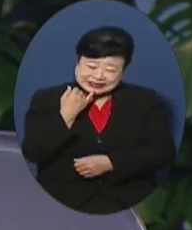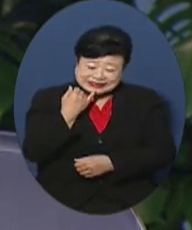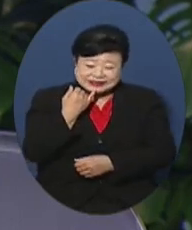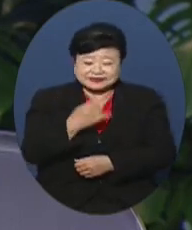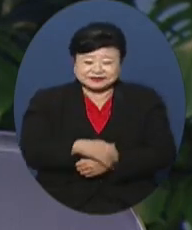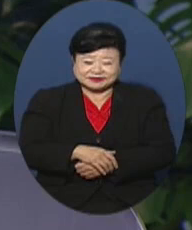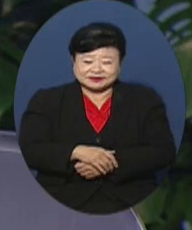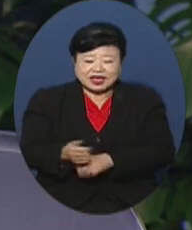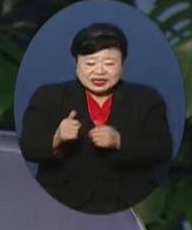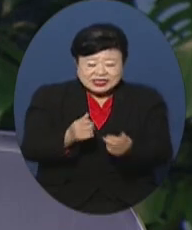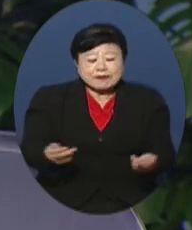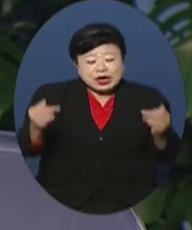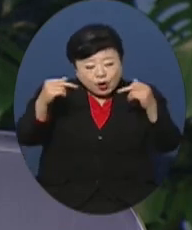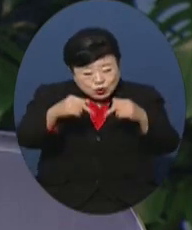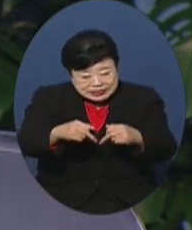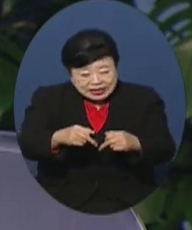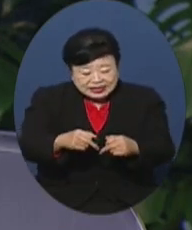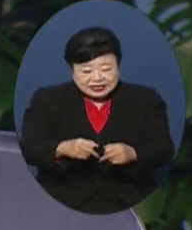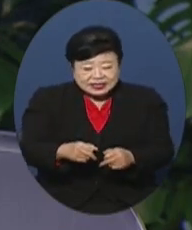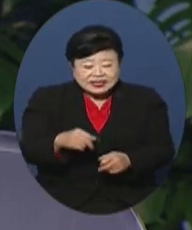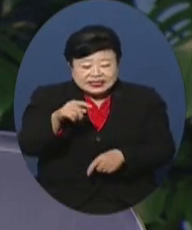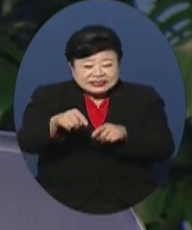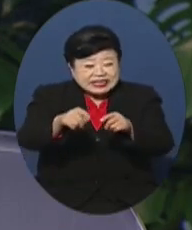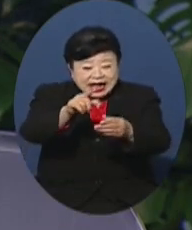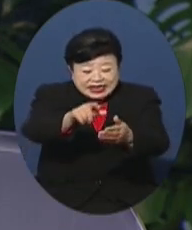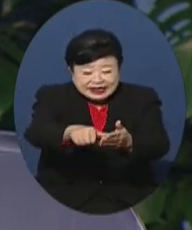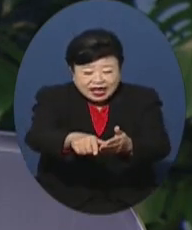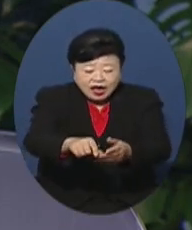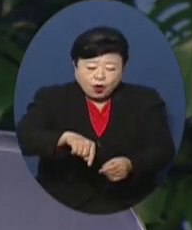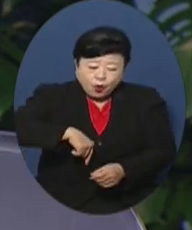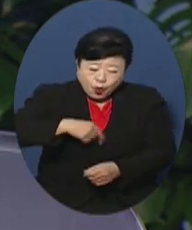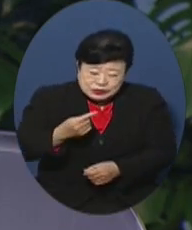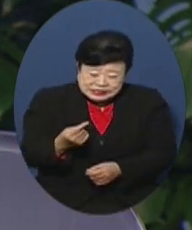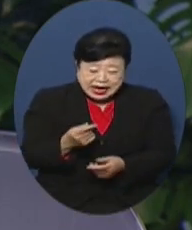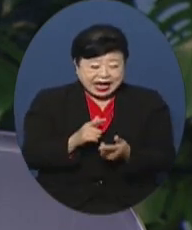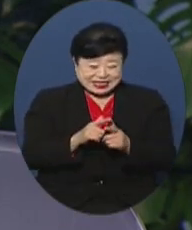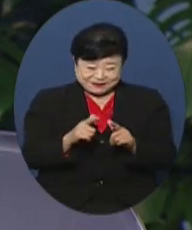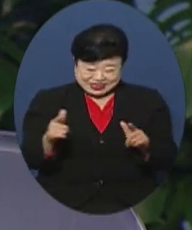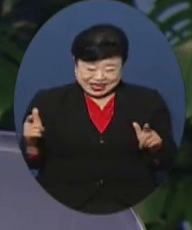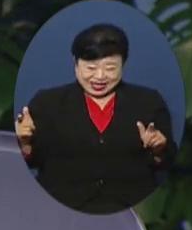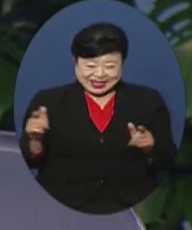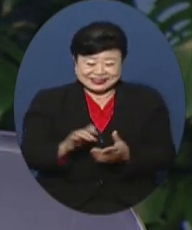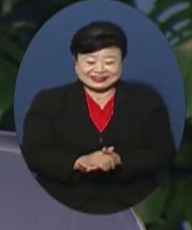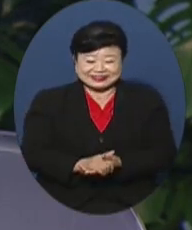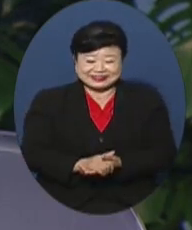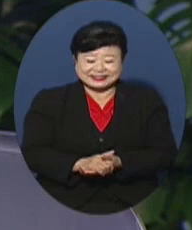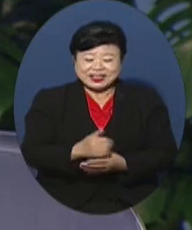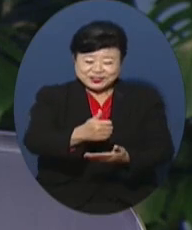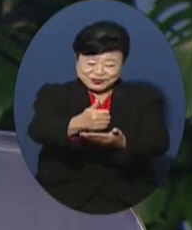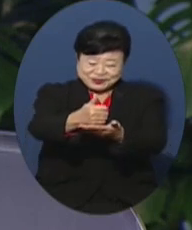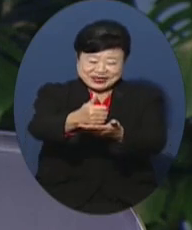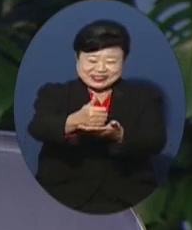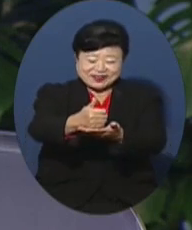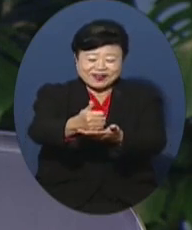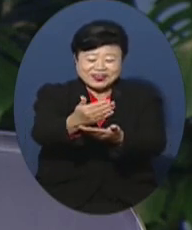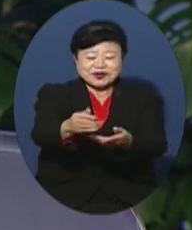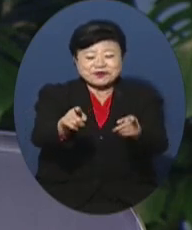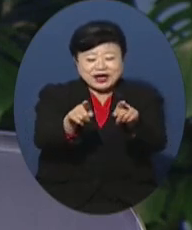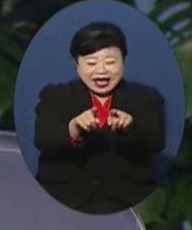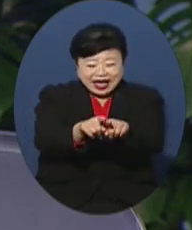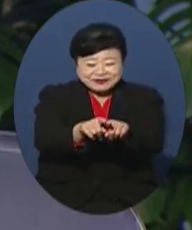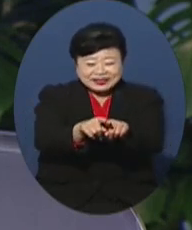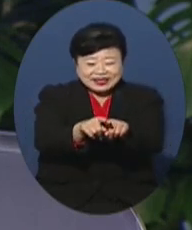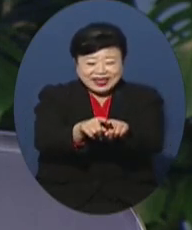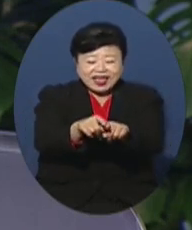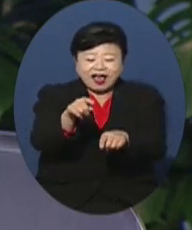여러분들이 사망의 골짜기를 지나갈 때에는 혼자들 아닙니다. 주님께서 여러분과 함께